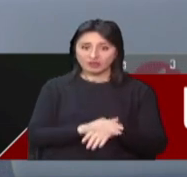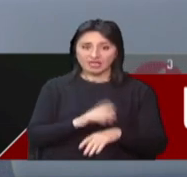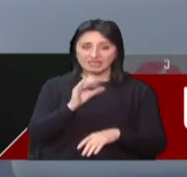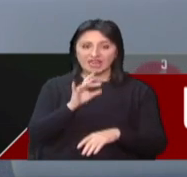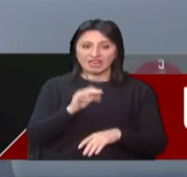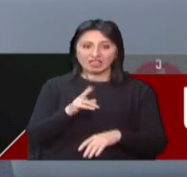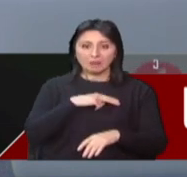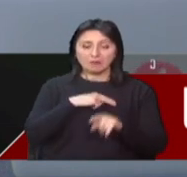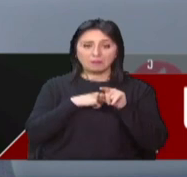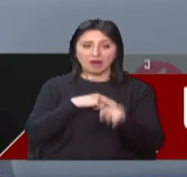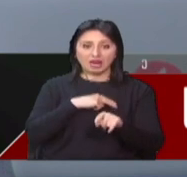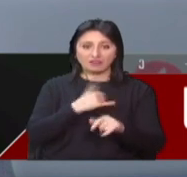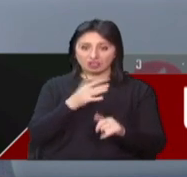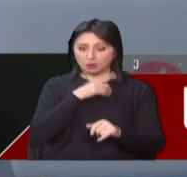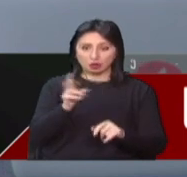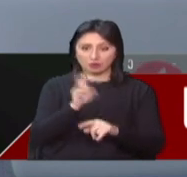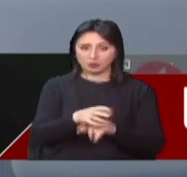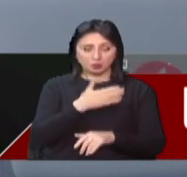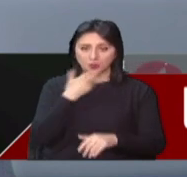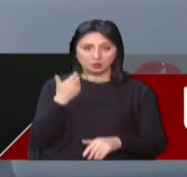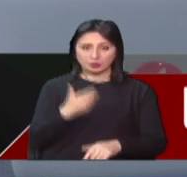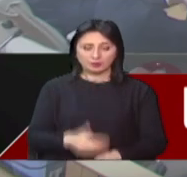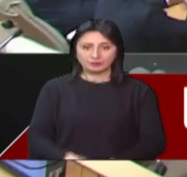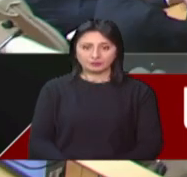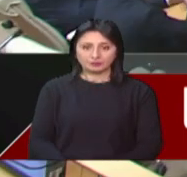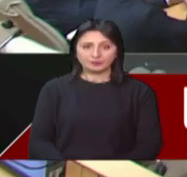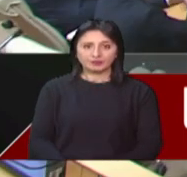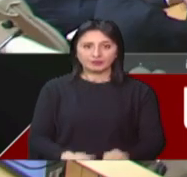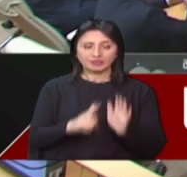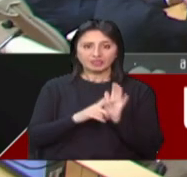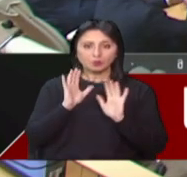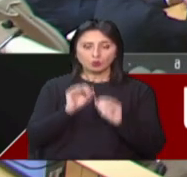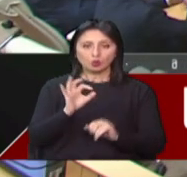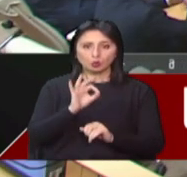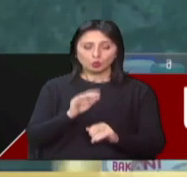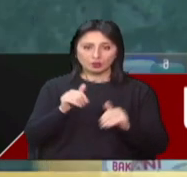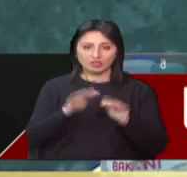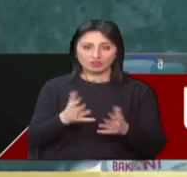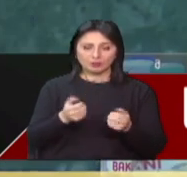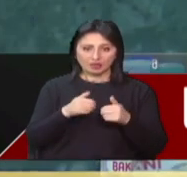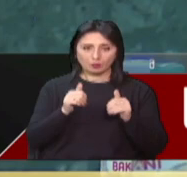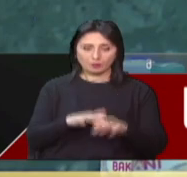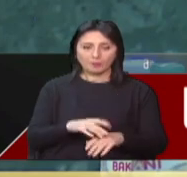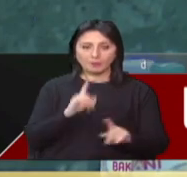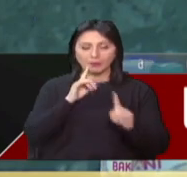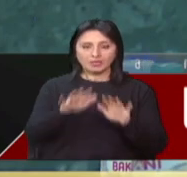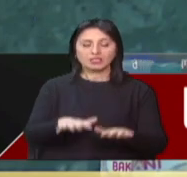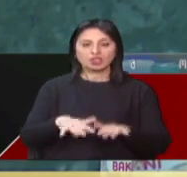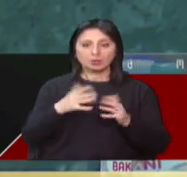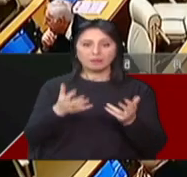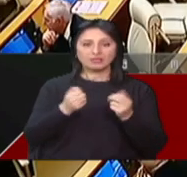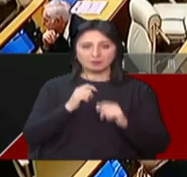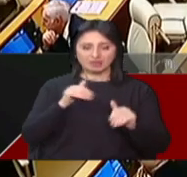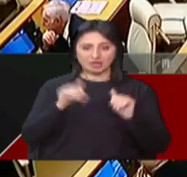სერგენკო საკანონმდებლო ორგანოში ამ დრომდე არ გამოჩენილა. 70 მოხდა ნული წინააღმდეგი დადგენილება მიღებულია. პლენარულ სხდომაზე